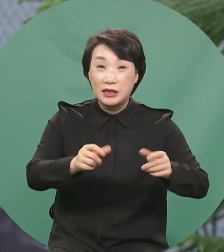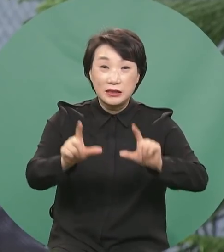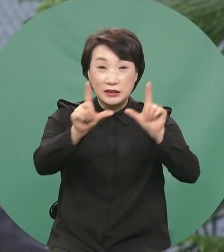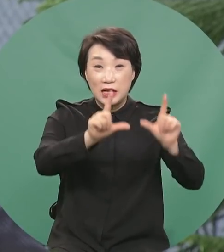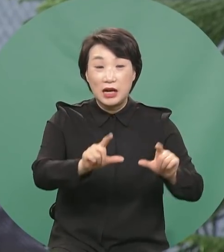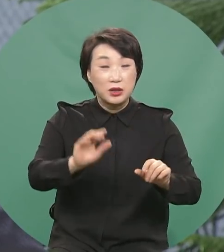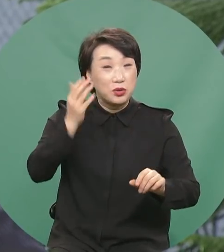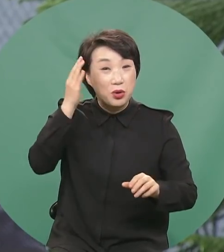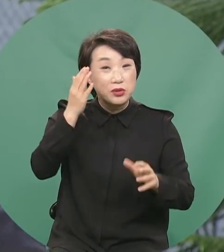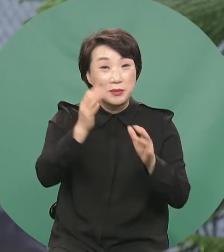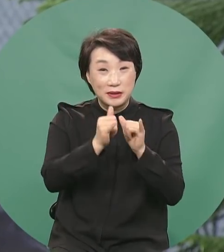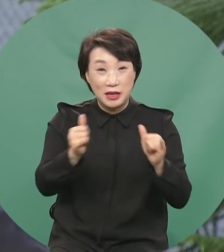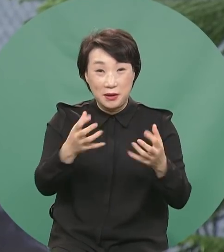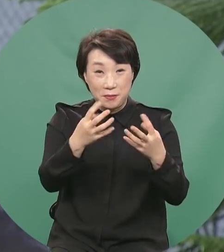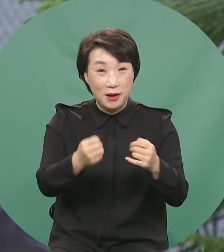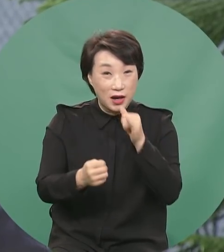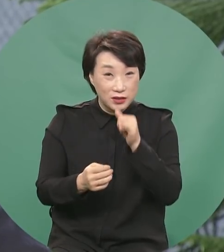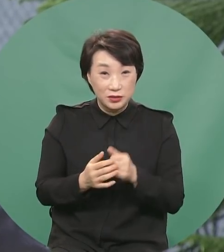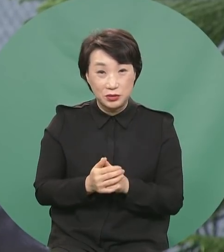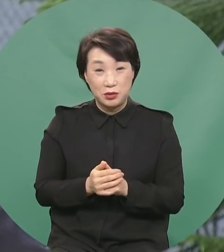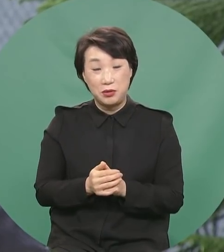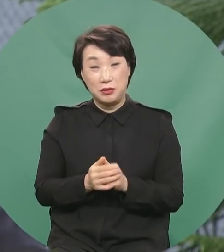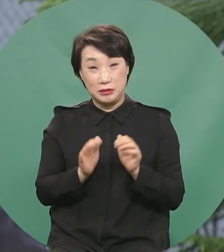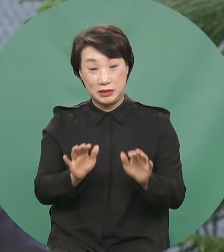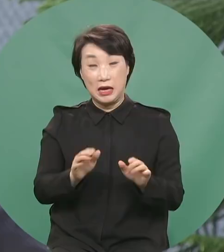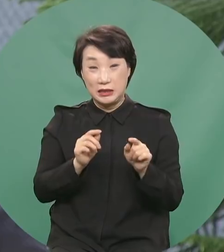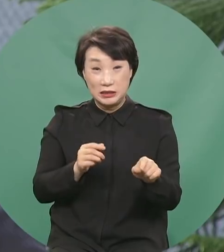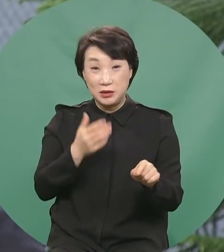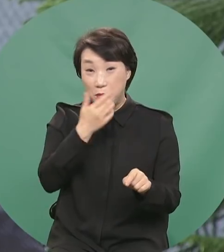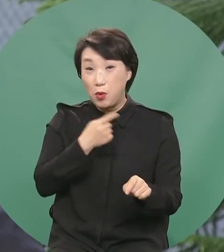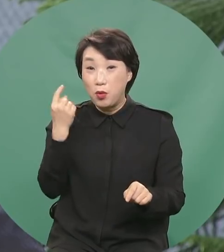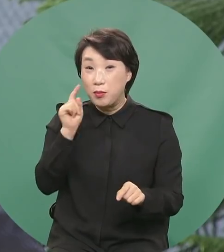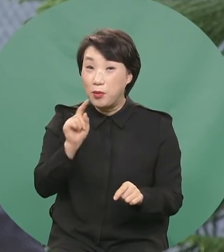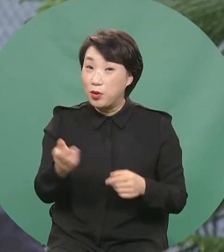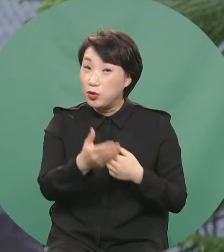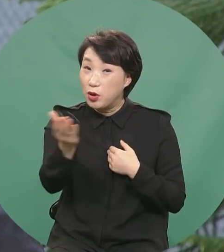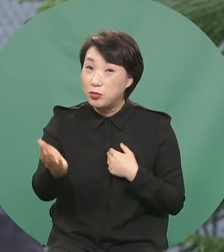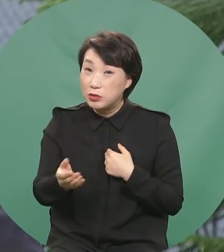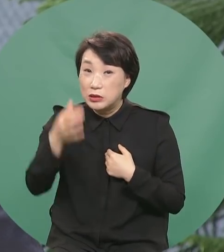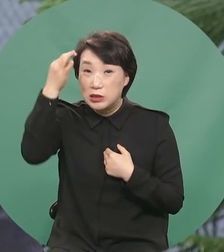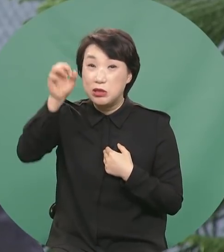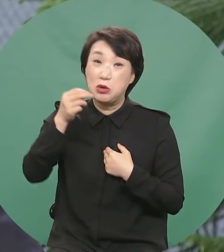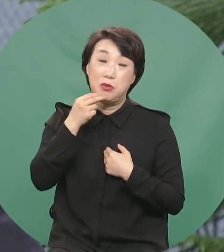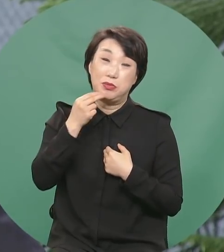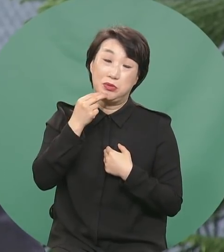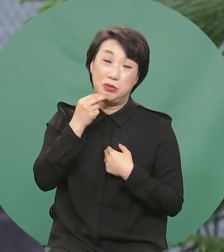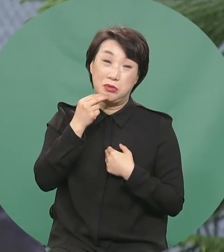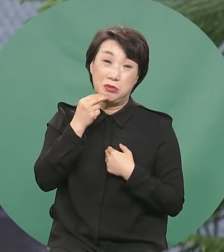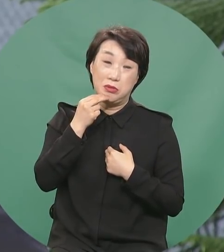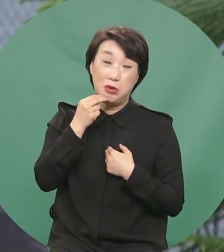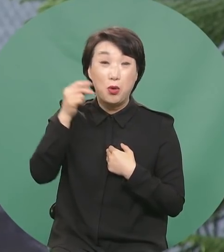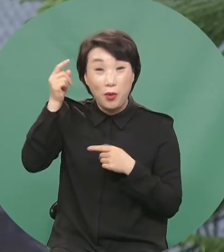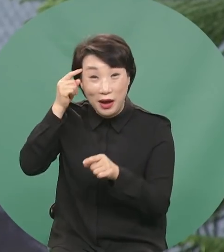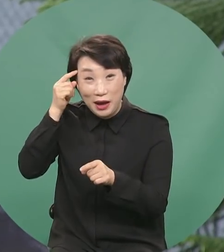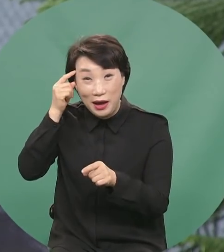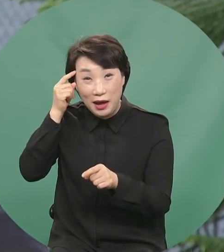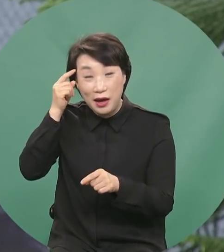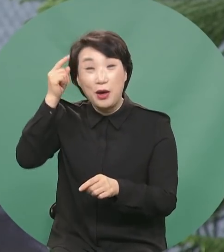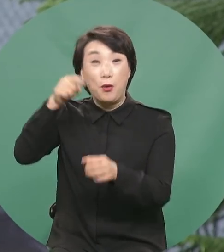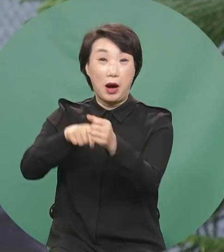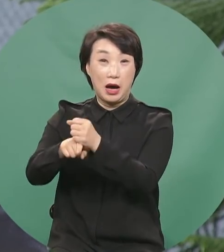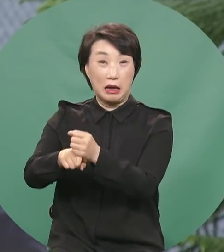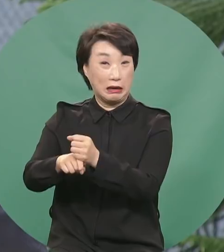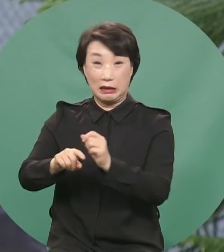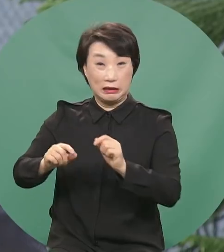있는 현대인들은 이 복음을 인정하려 하지 않습니다. 왜?